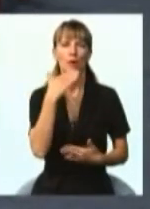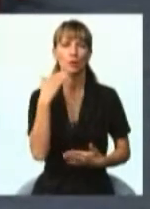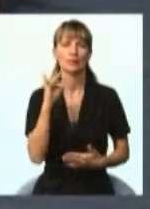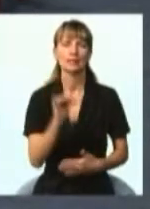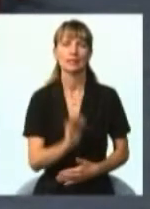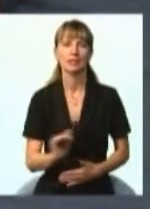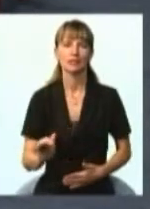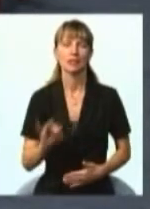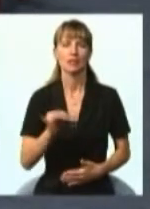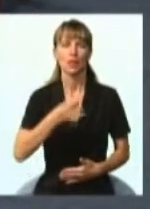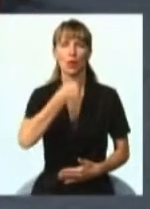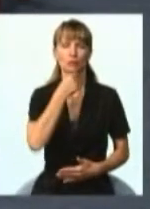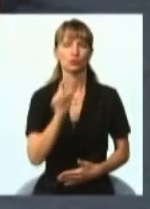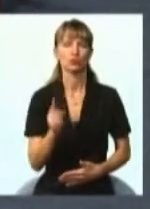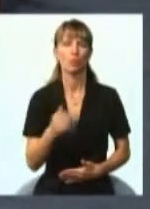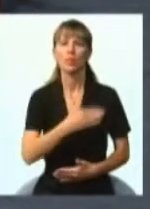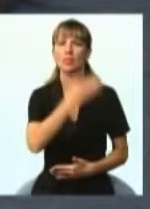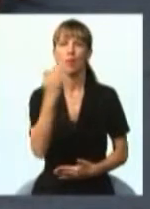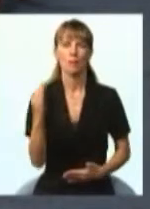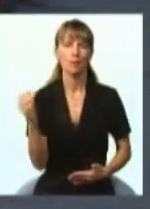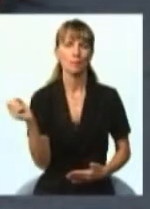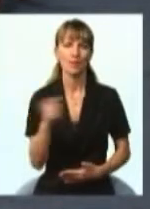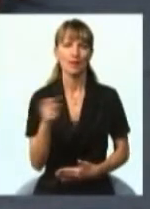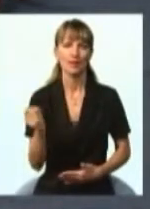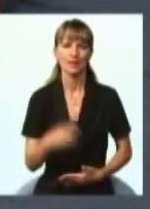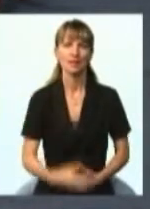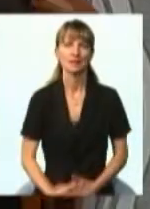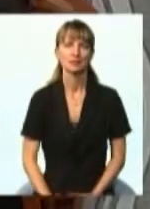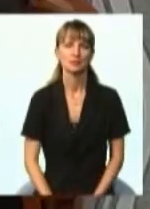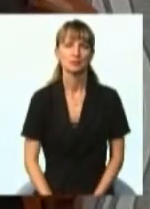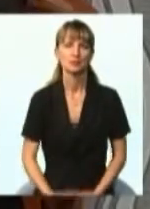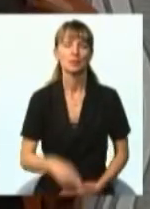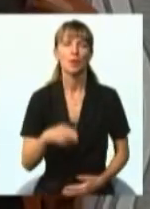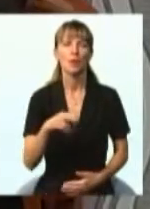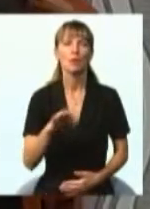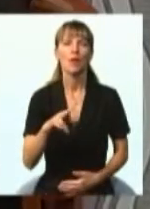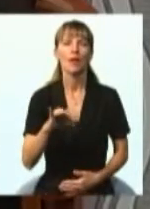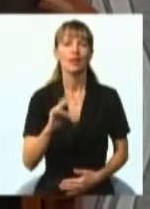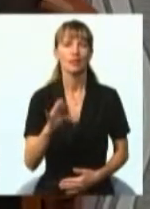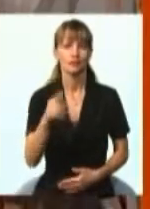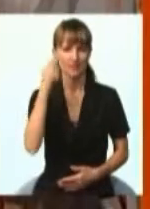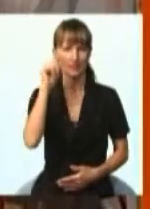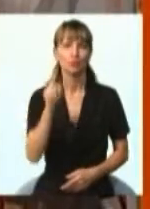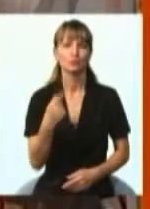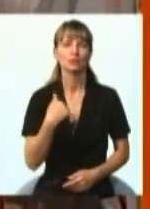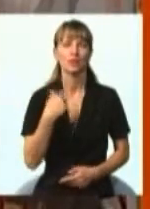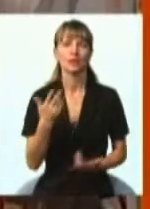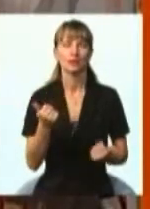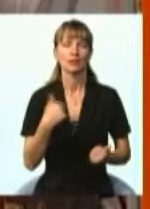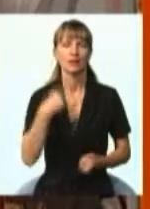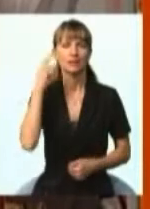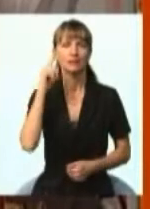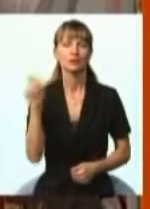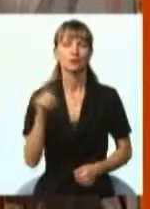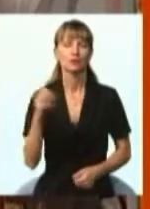і дітей, і навіть дорослих. Чому небо блакитне? Полінко, відомо тобі чому? Так, мені відомо,